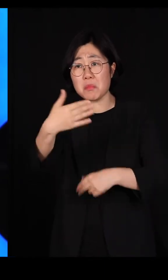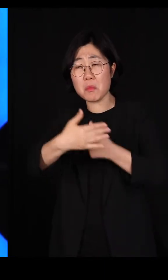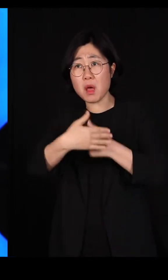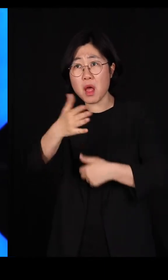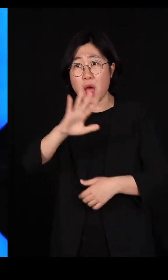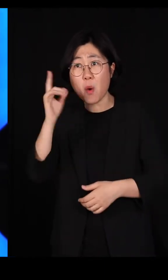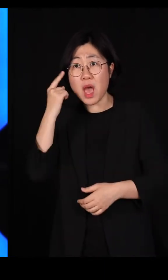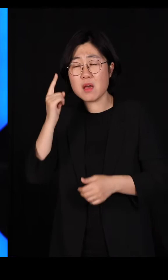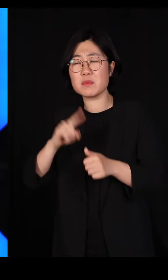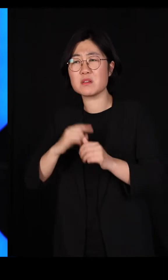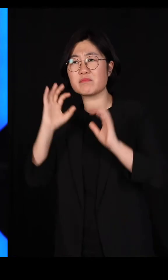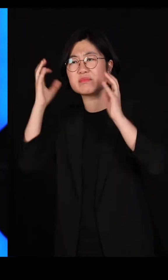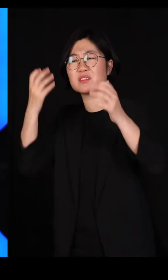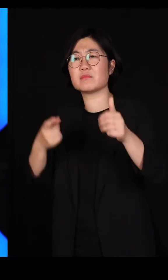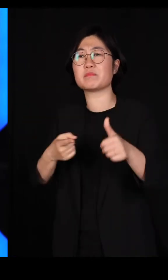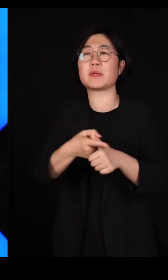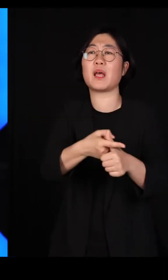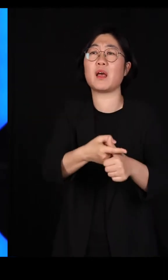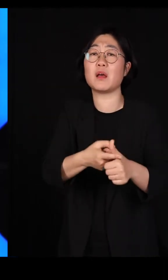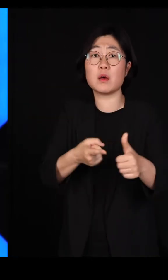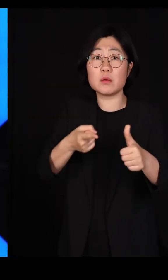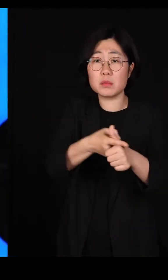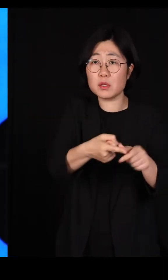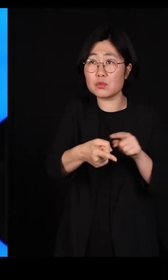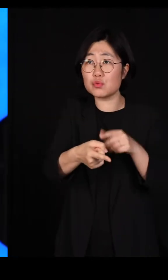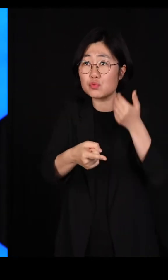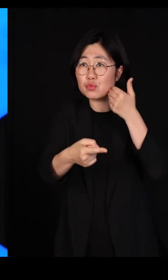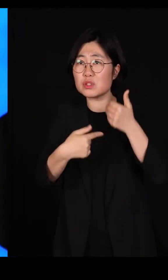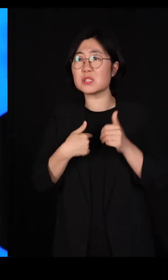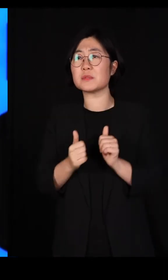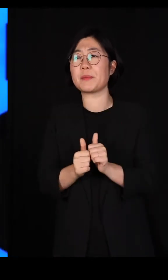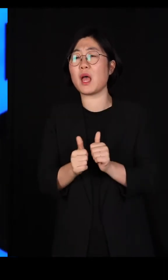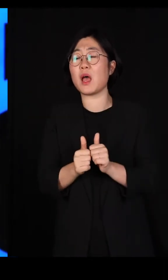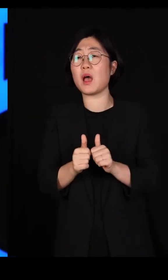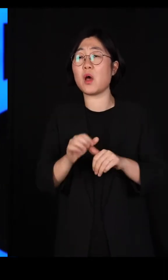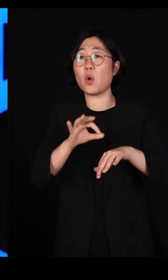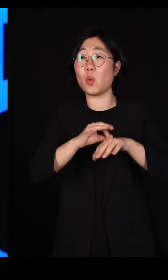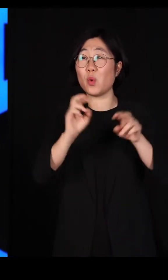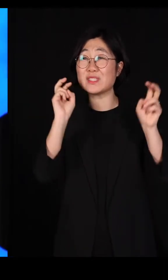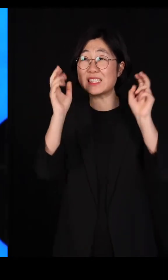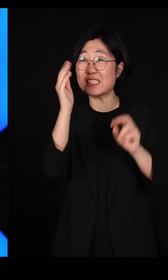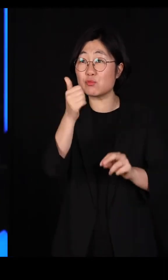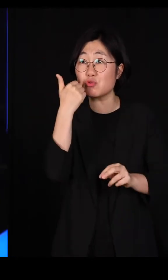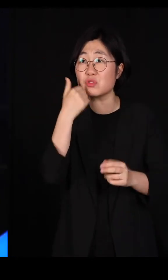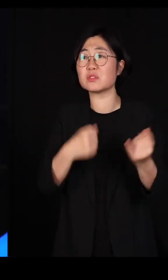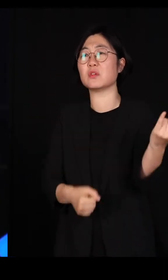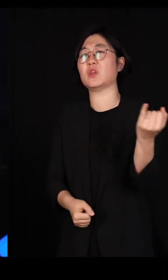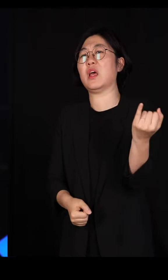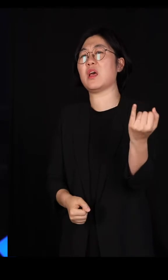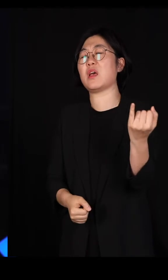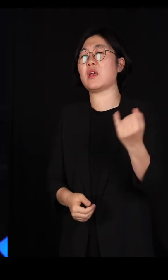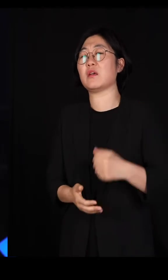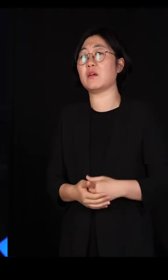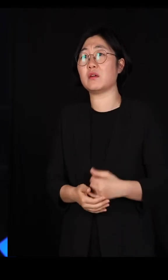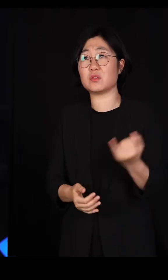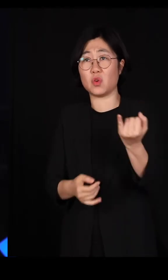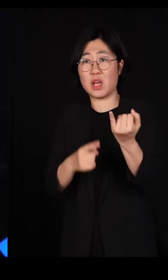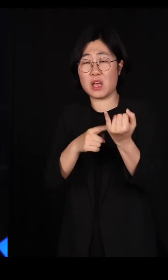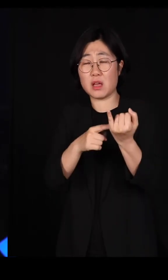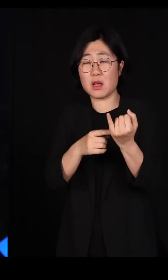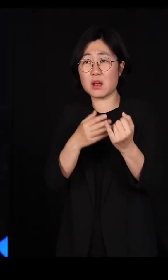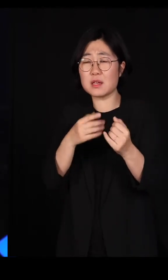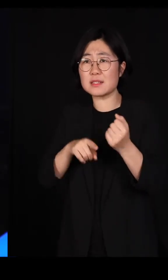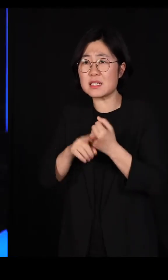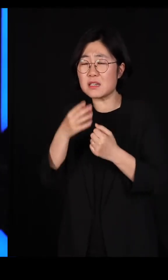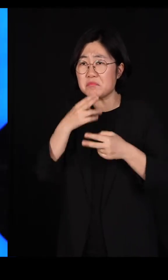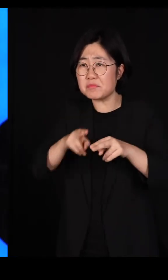고깃집 사장을 죽였습니다. 물론 죽인 사람은 남성이고 고깃집 사장은 여성이었습니다. 여성이 그 역할을 마땅히